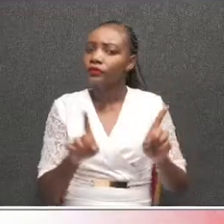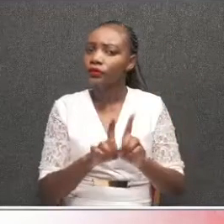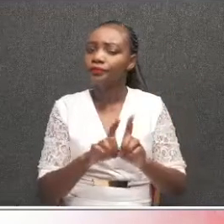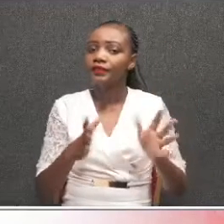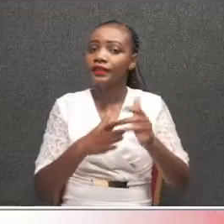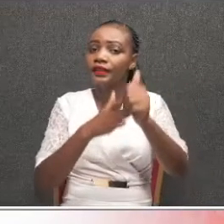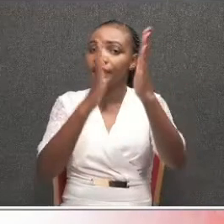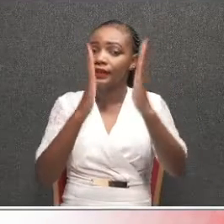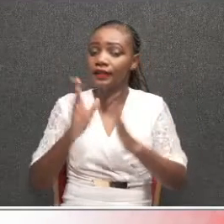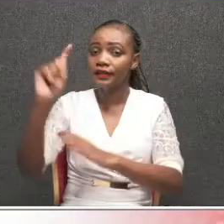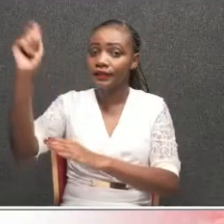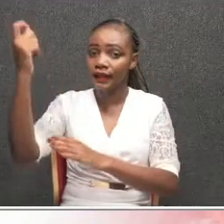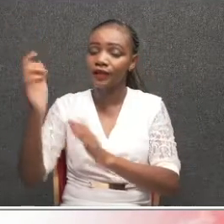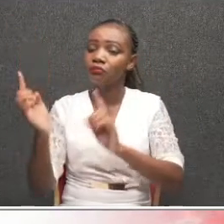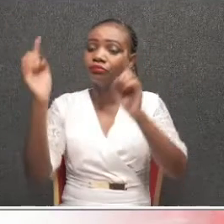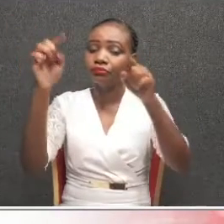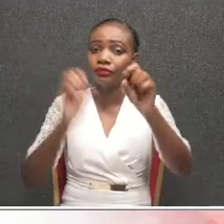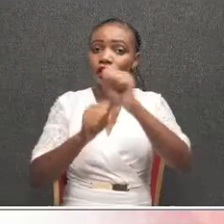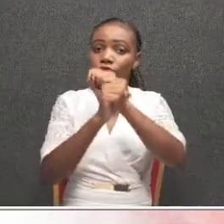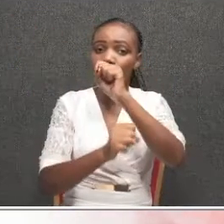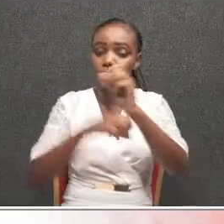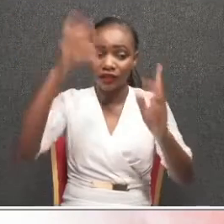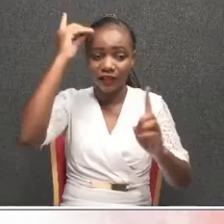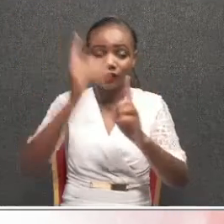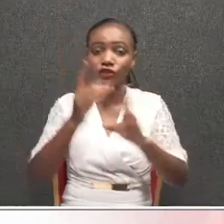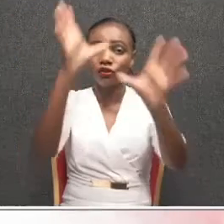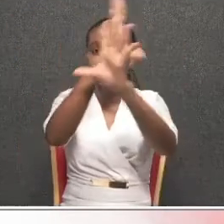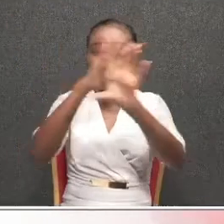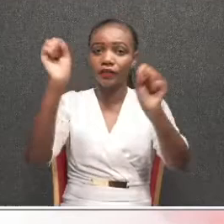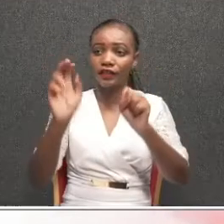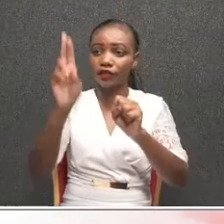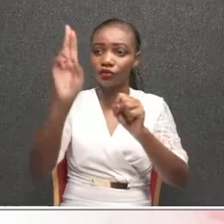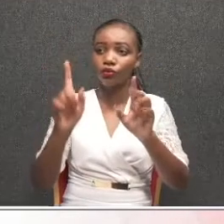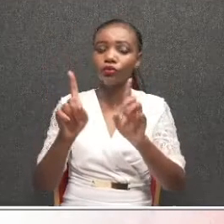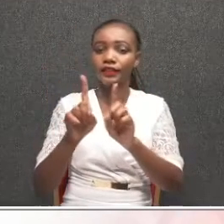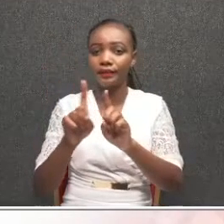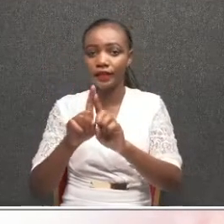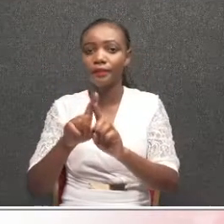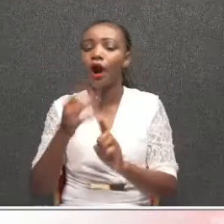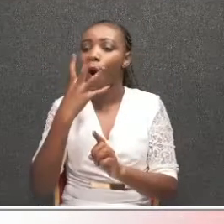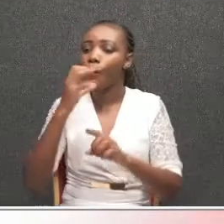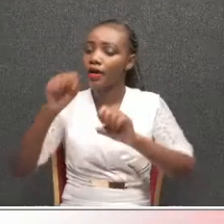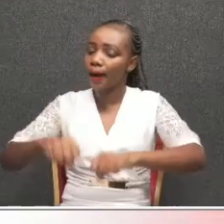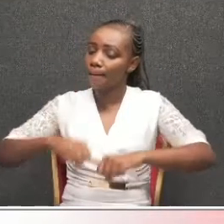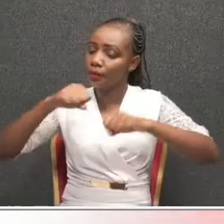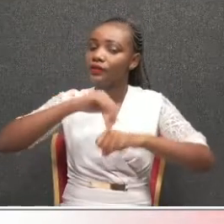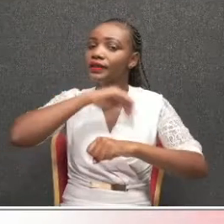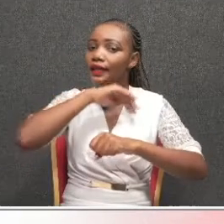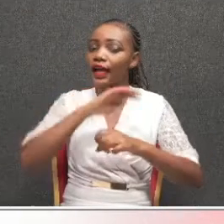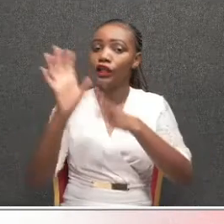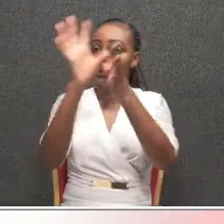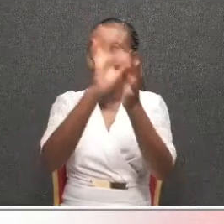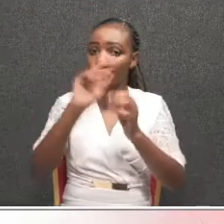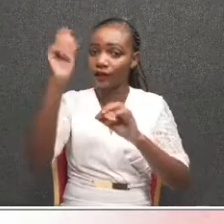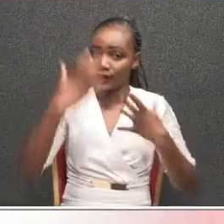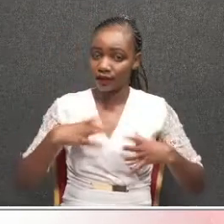kaskazini mashariki ya Kenya wamejitokeza kuunga mkono hatua ya Rais Uhuru Kenyatta na mwandani wake kinara wa chama cha ODM Raila Odinga kuunganisha wa Kenya